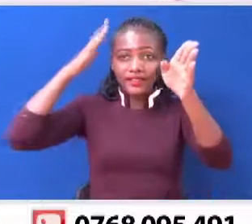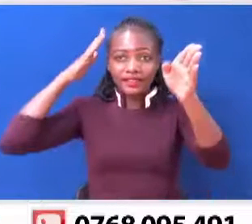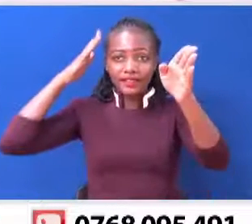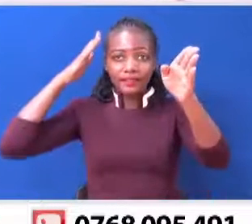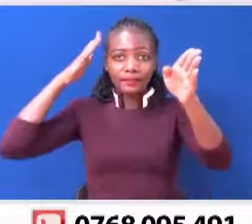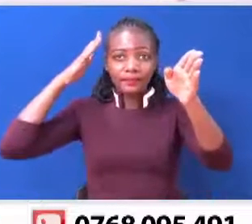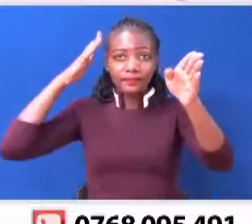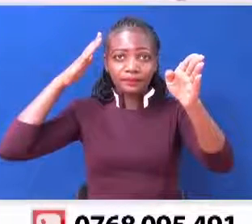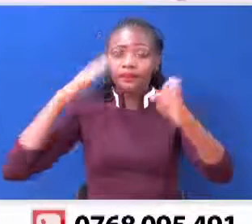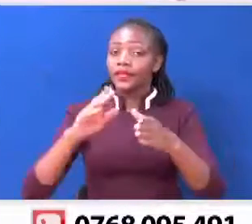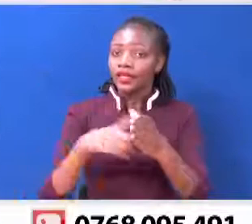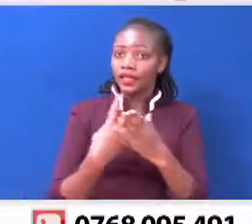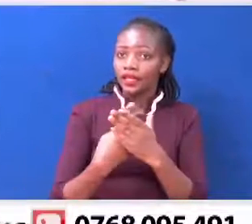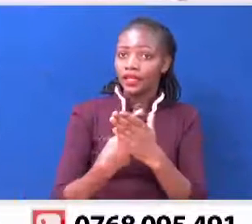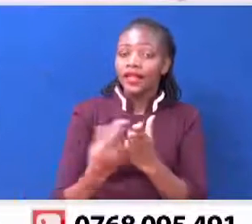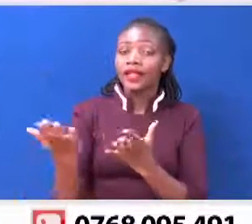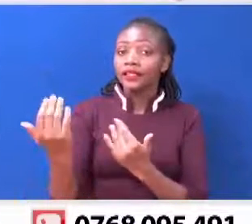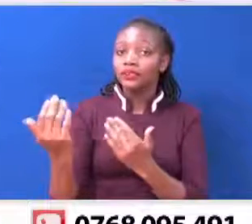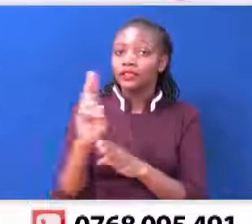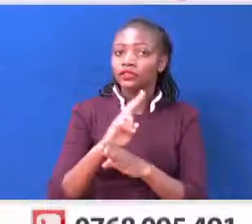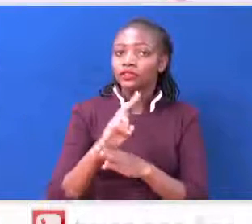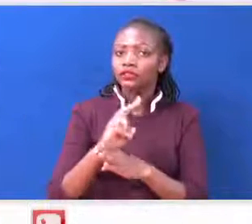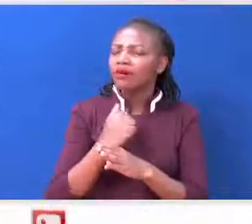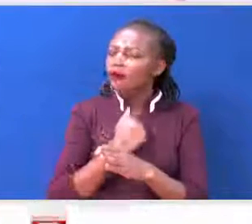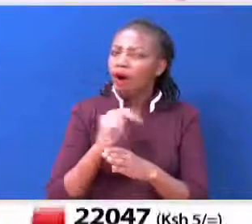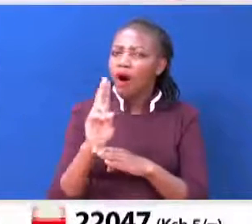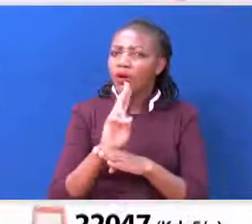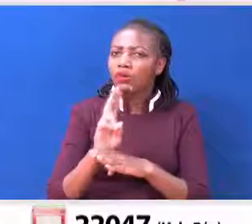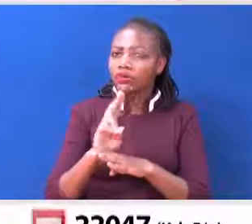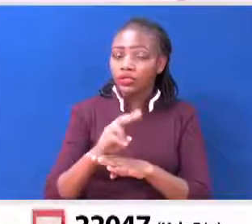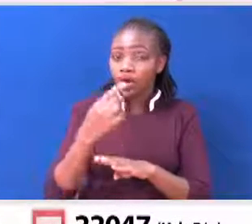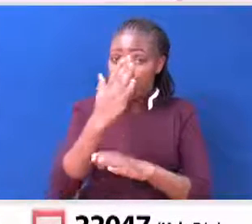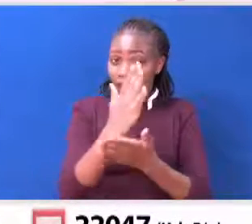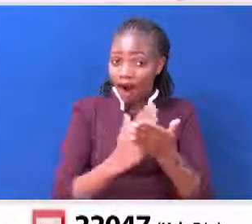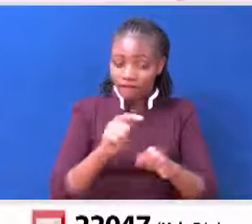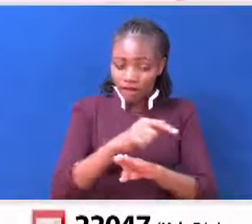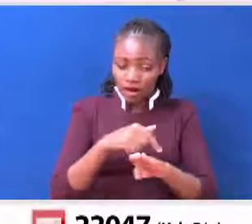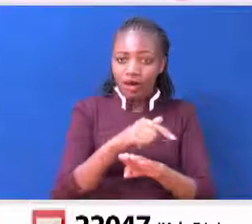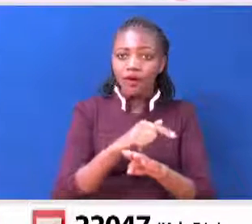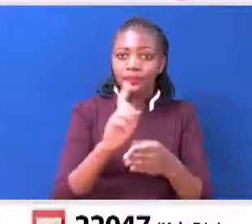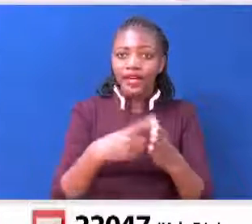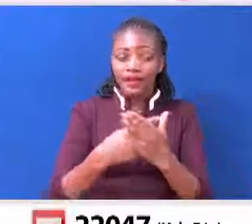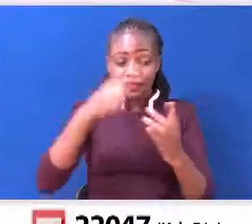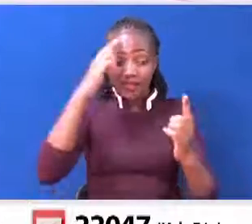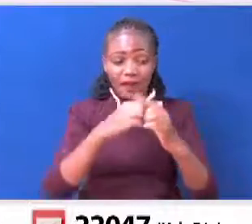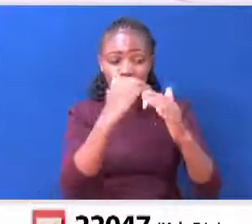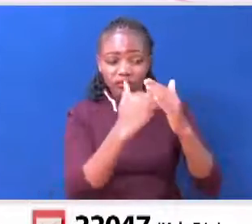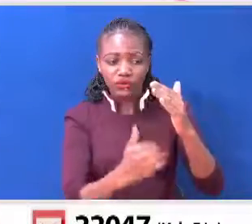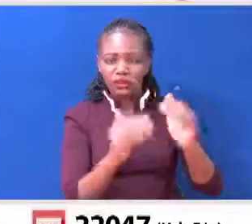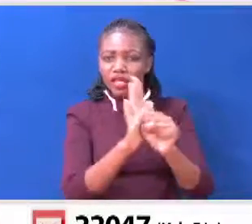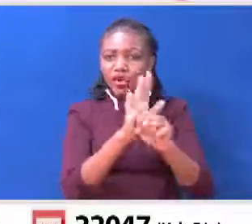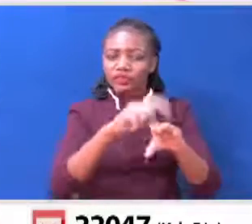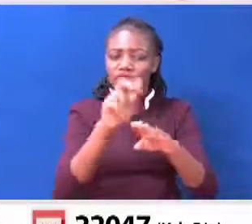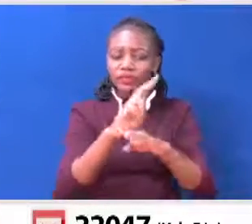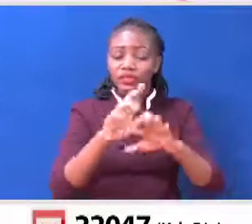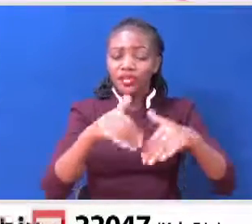reli nchini umekadiriwa kuchukua takriban nusu saa, huku safari hiyo fupi ikipaniwa kupunguza muda mwingi